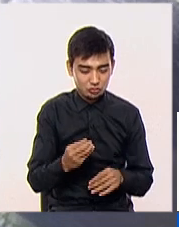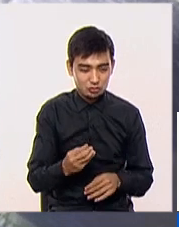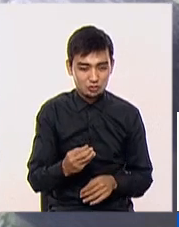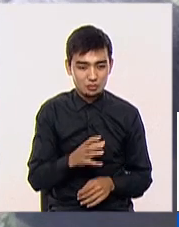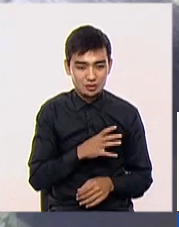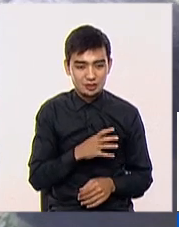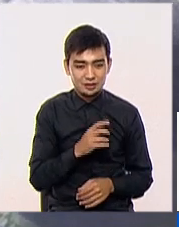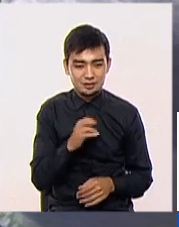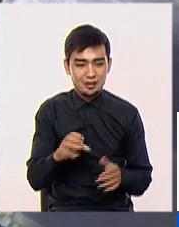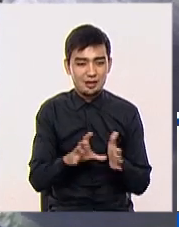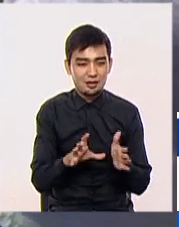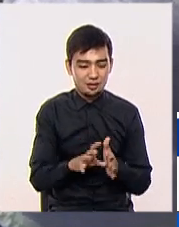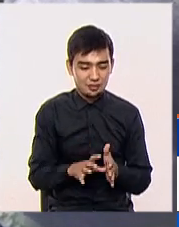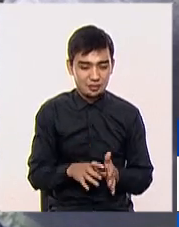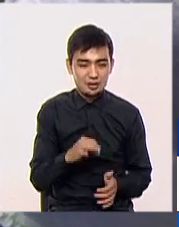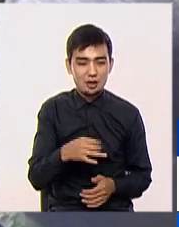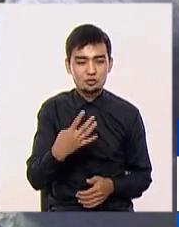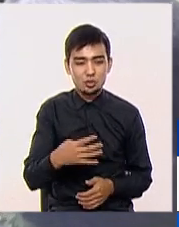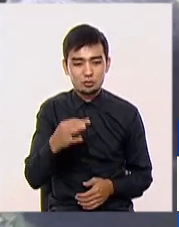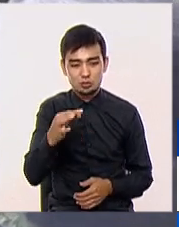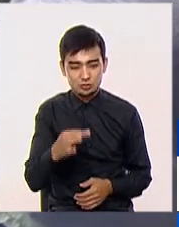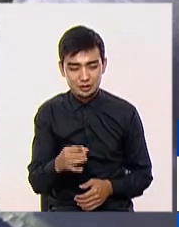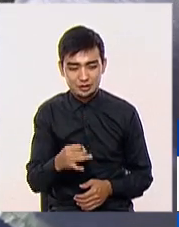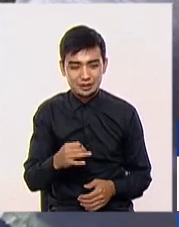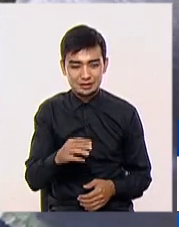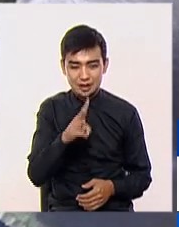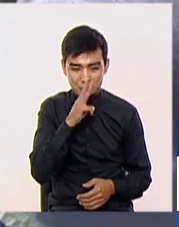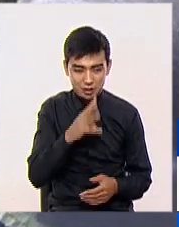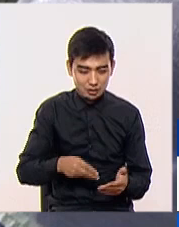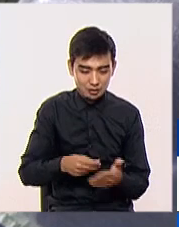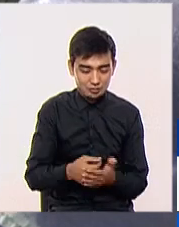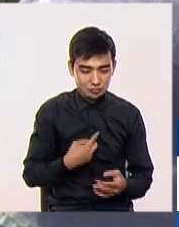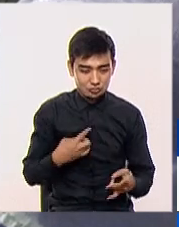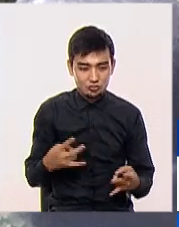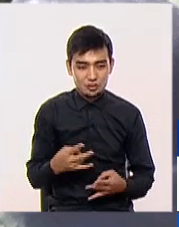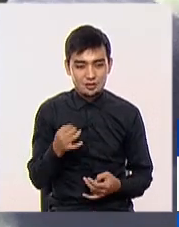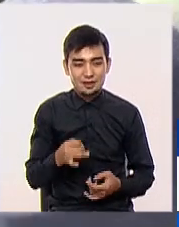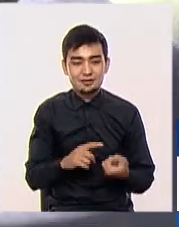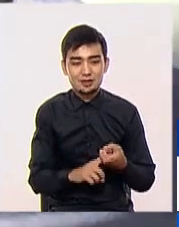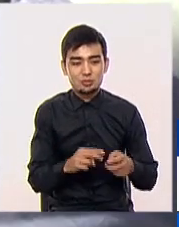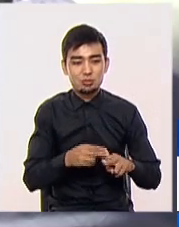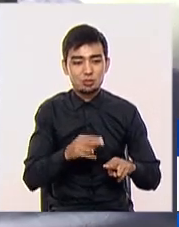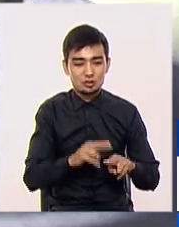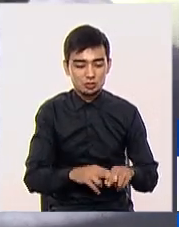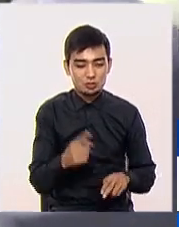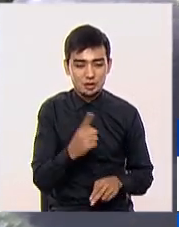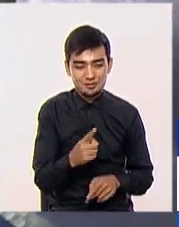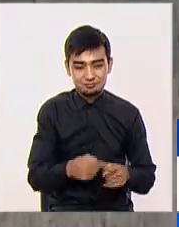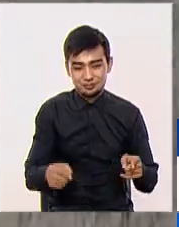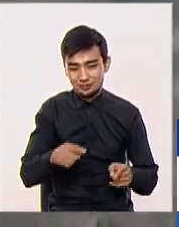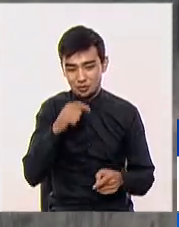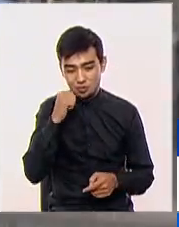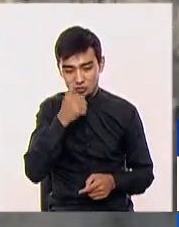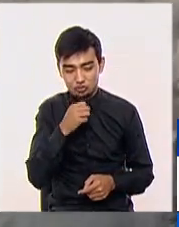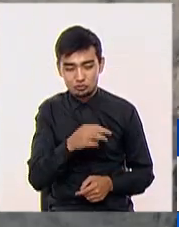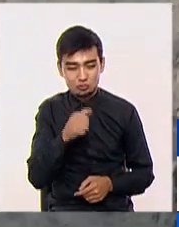повысилась цена электроэнергии. На 40% фонд заработной платы по отношению к первому полугодию